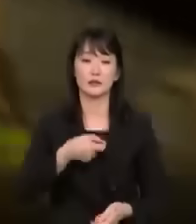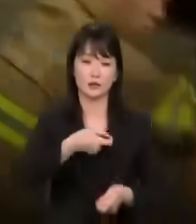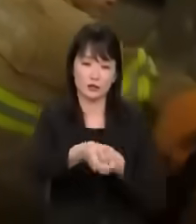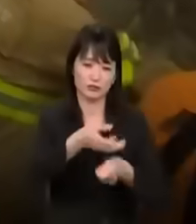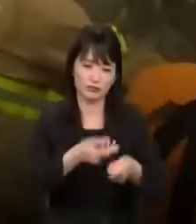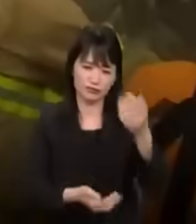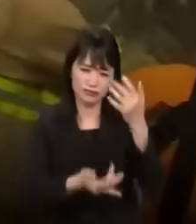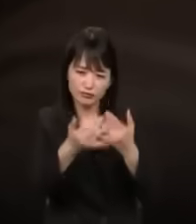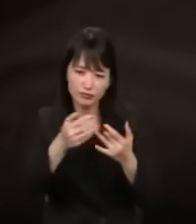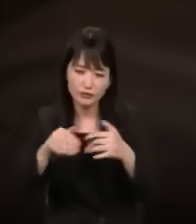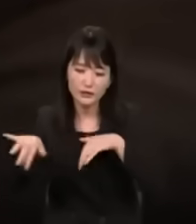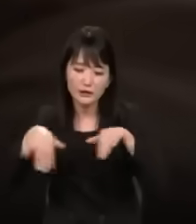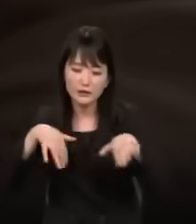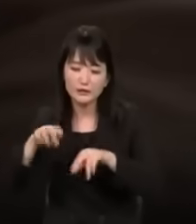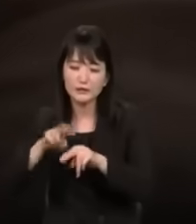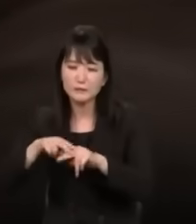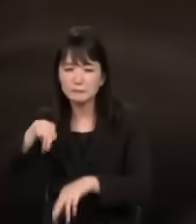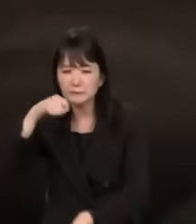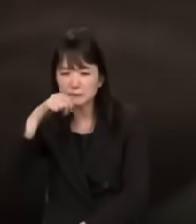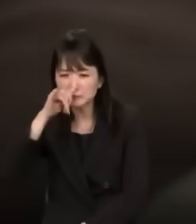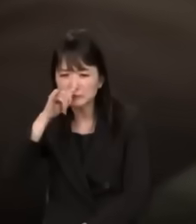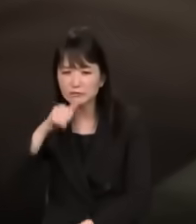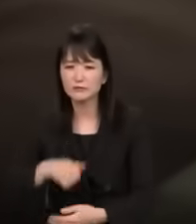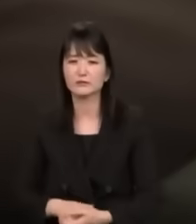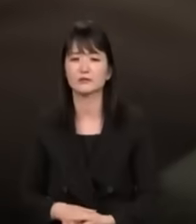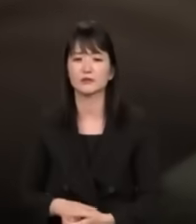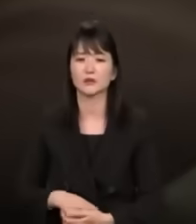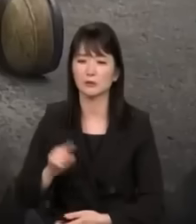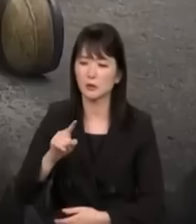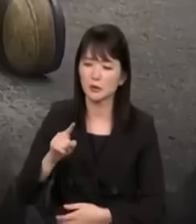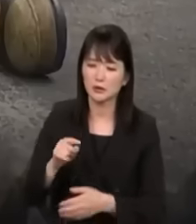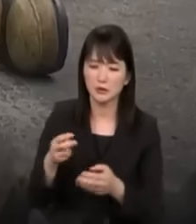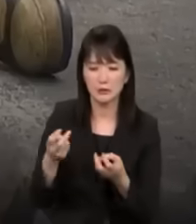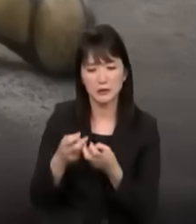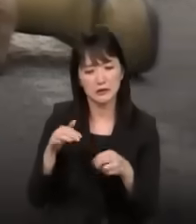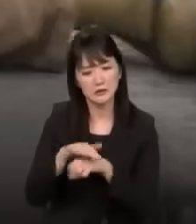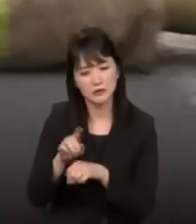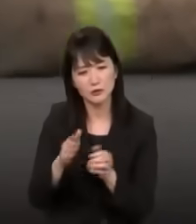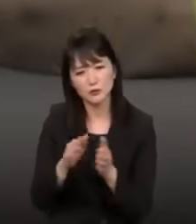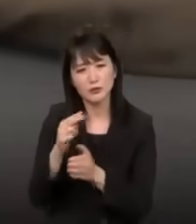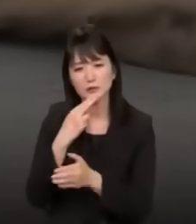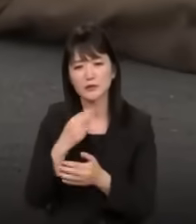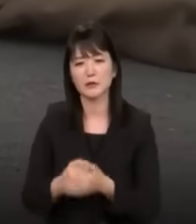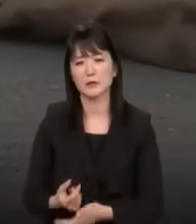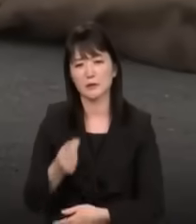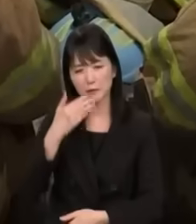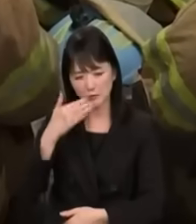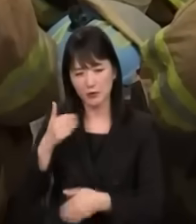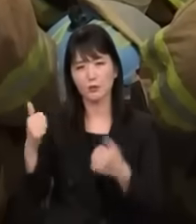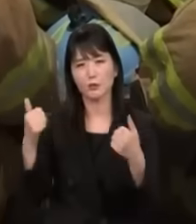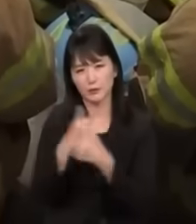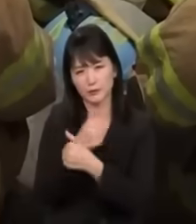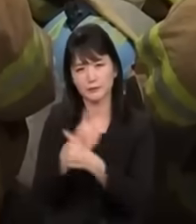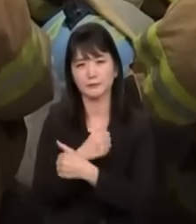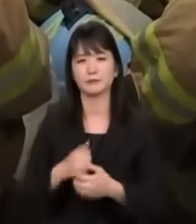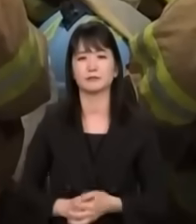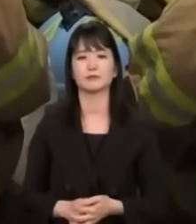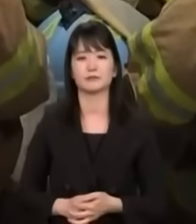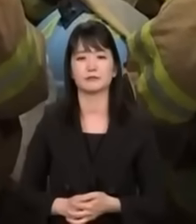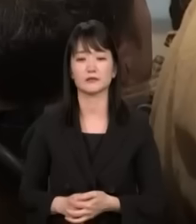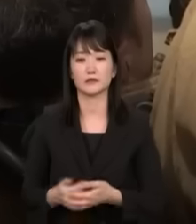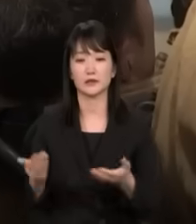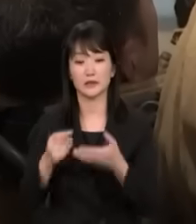길에서 그냥 먹고 뭐 후색을 갖추고 그런 게 없으니까 빨리 먹고 뭐 또 교대해주고. 출동 전후